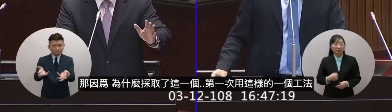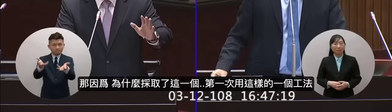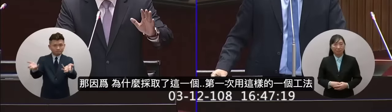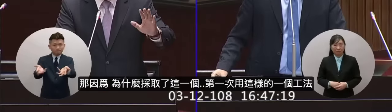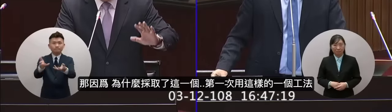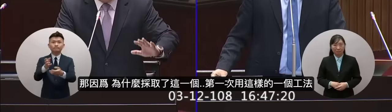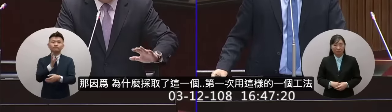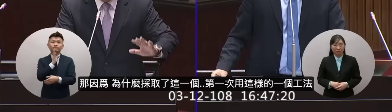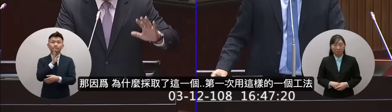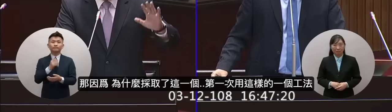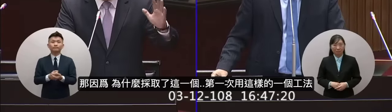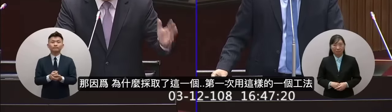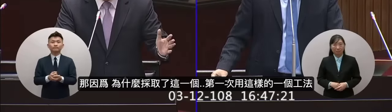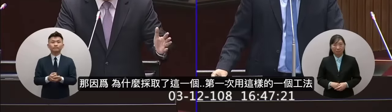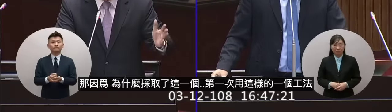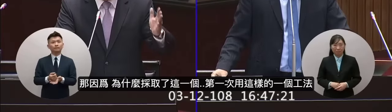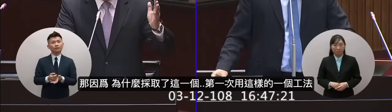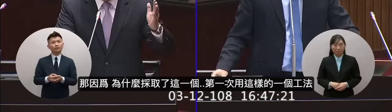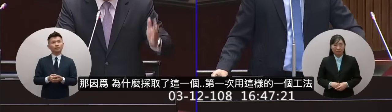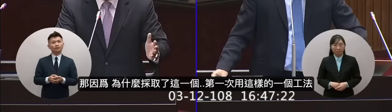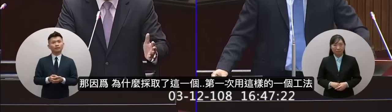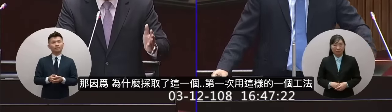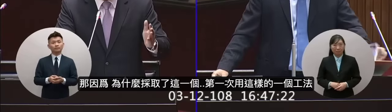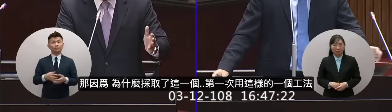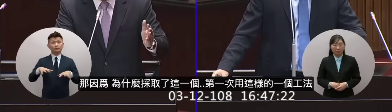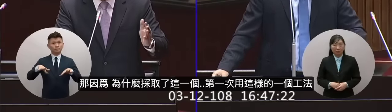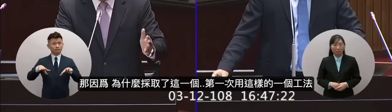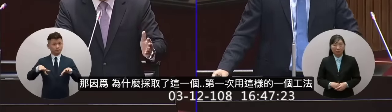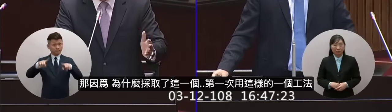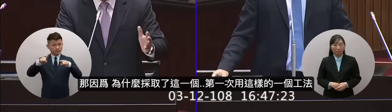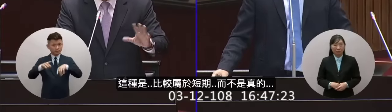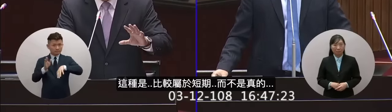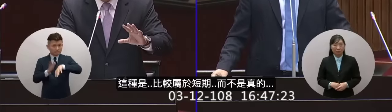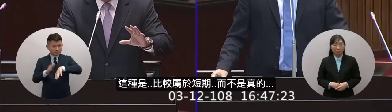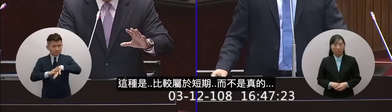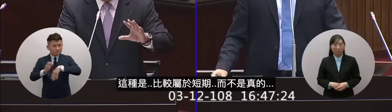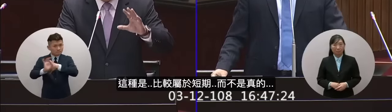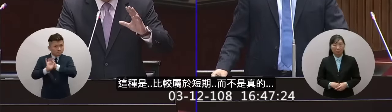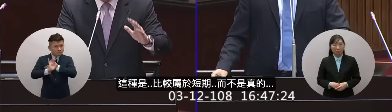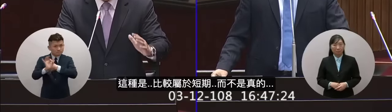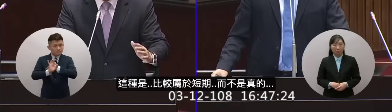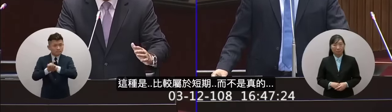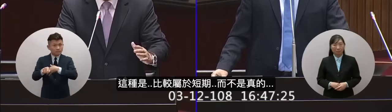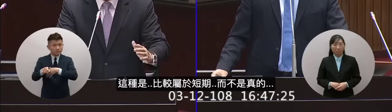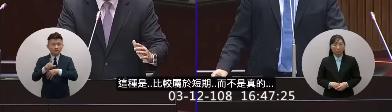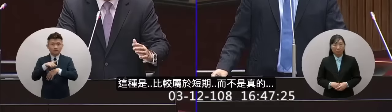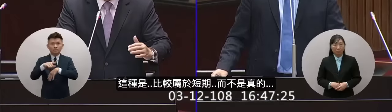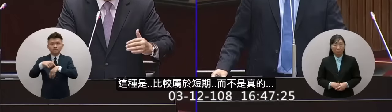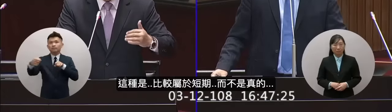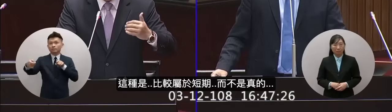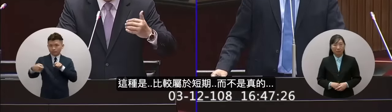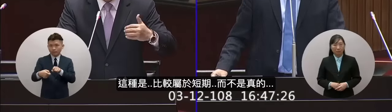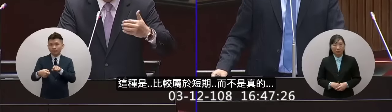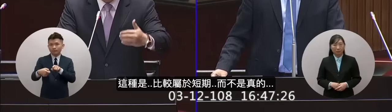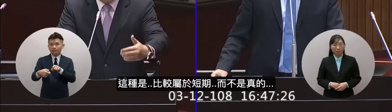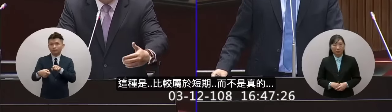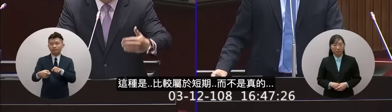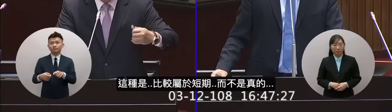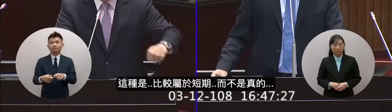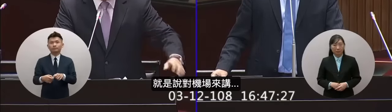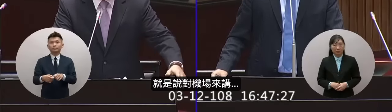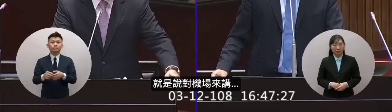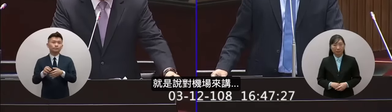好，那因为什么采取了这一个第一次用这样的一个工法，这种是比较属于短期哈，而不是跟